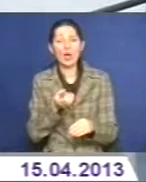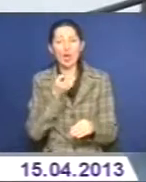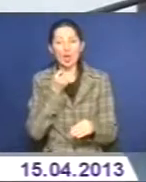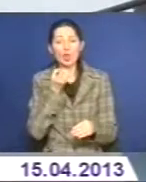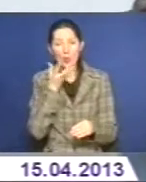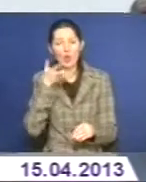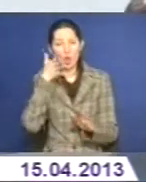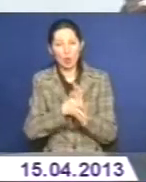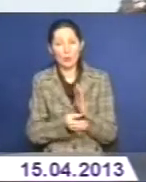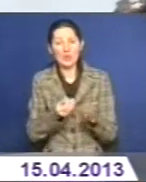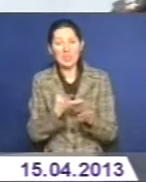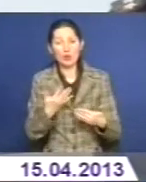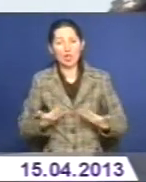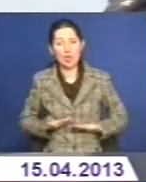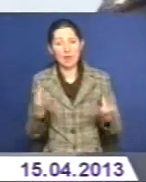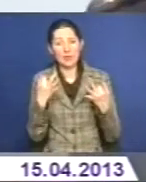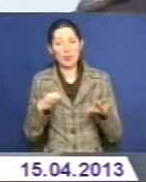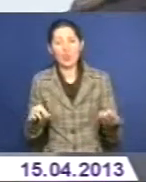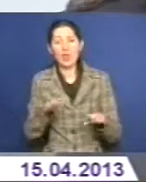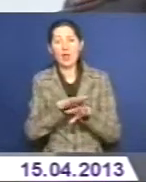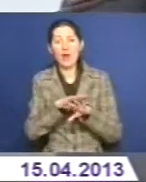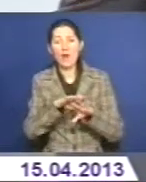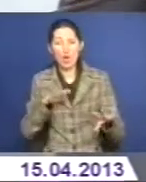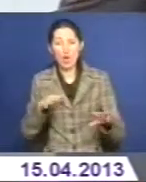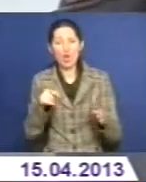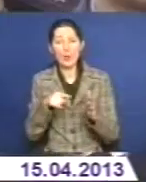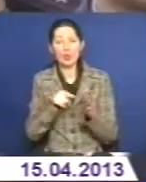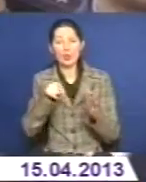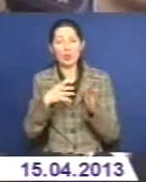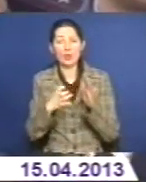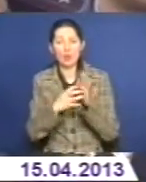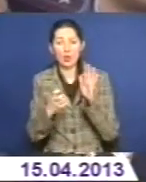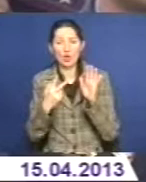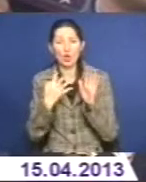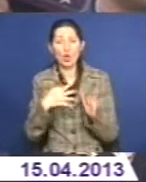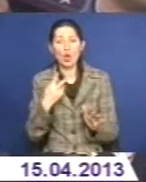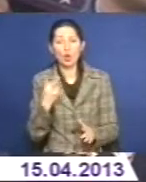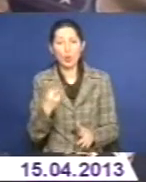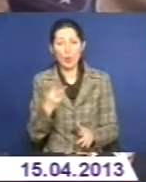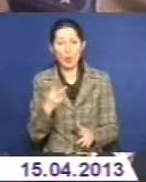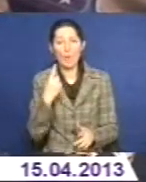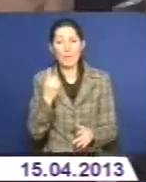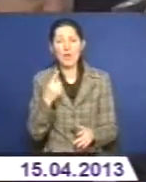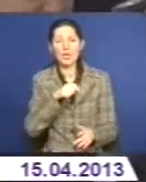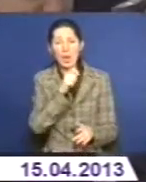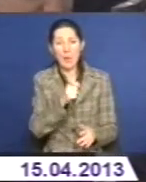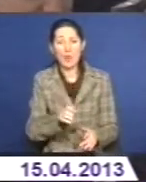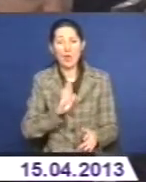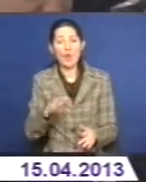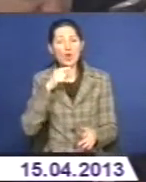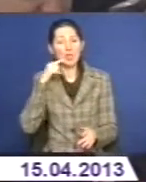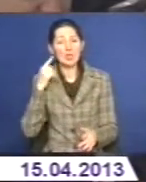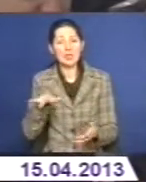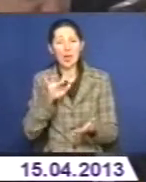На фронт Микола Федорович потрапив у 1942-му. Перше бойове хрещення пройшов у бою під російським містом Орел. А далі